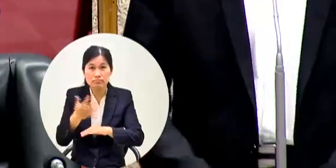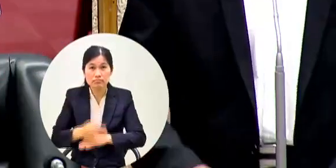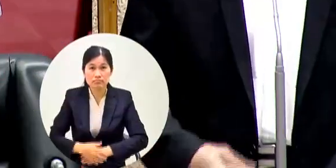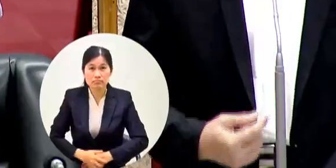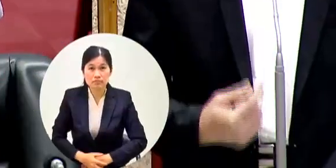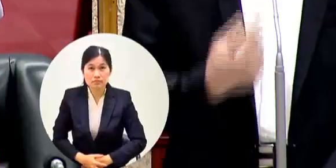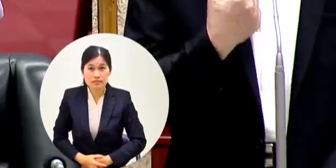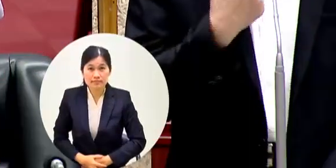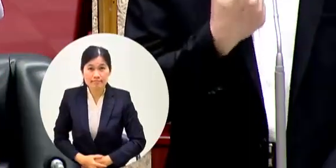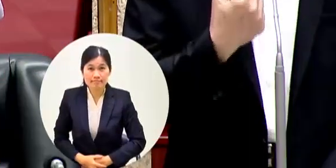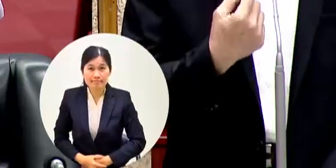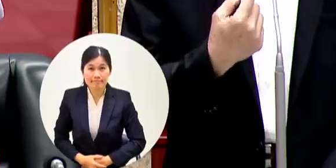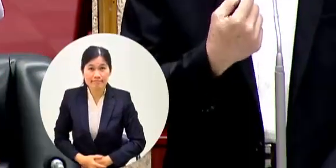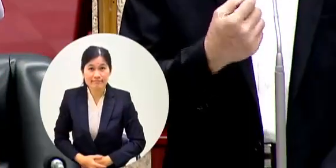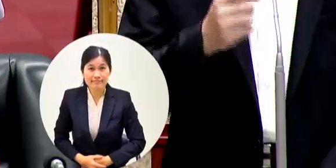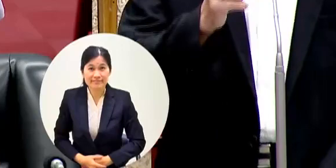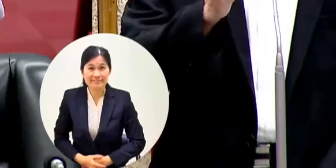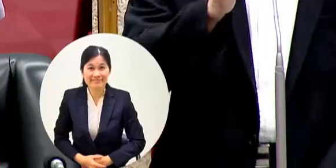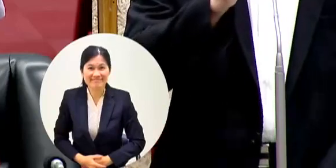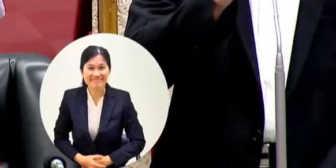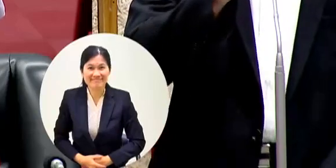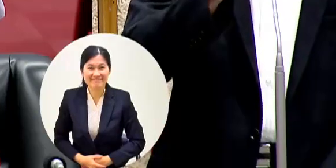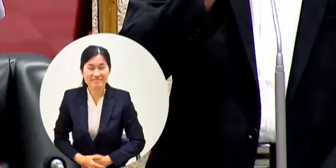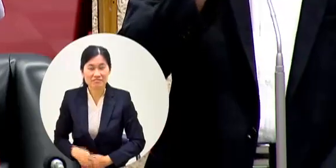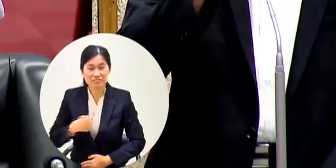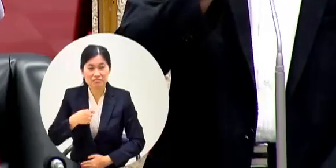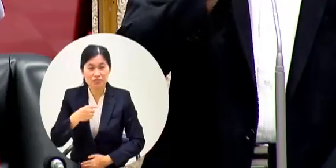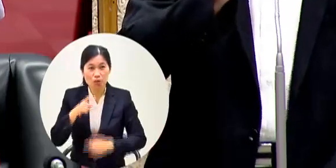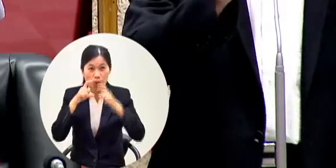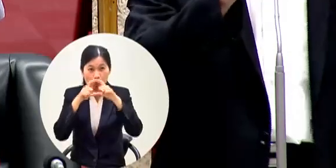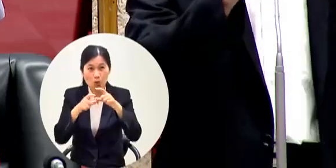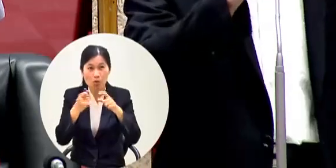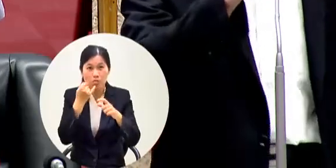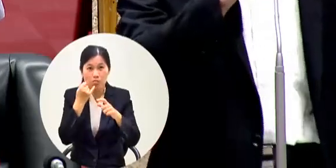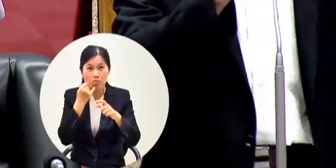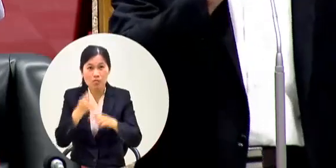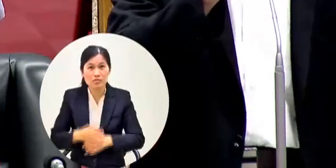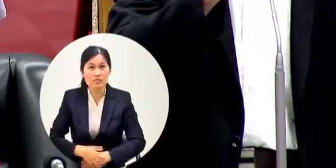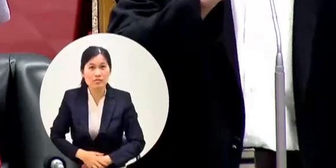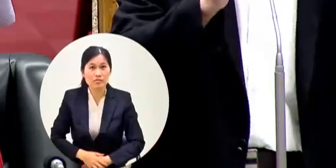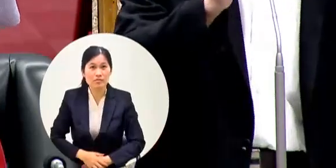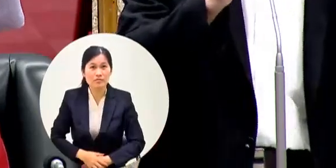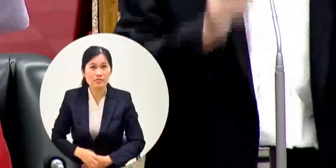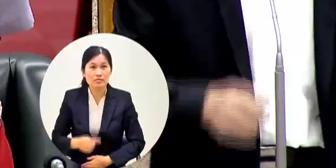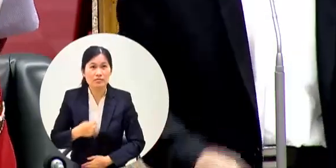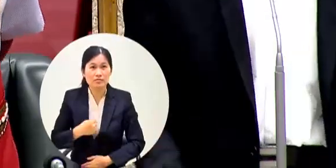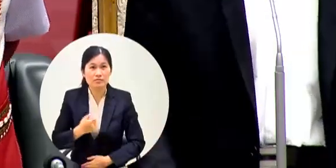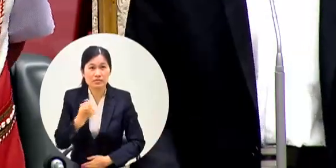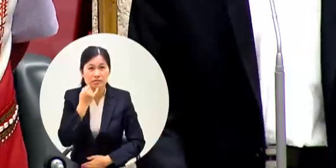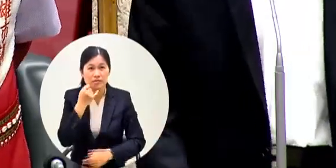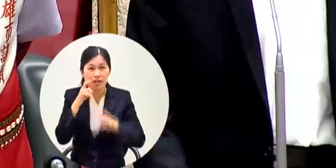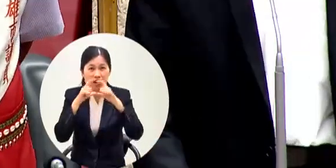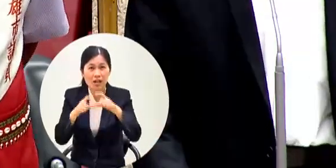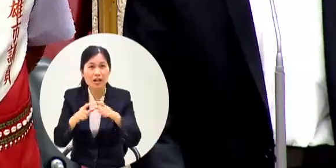做，哪怕是3年、5年、8年，你就把它完成嘛。